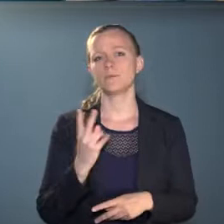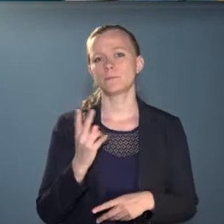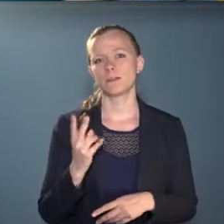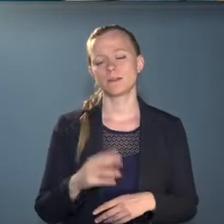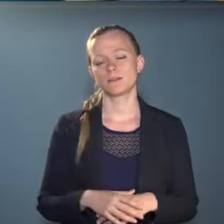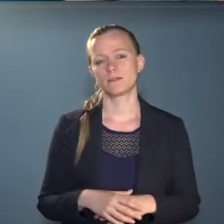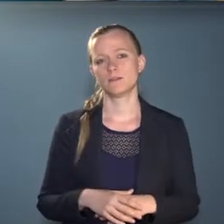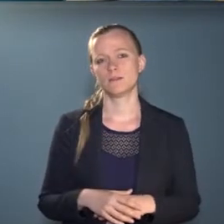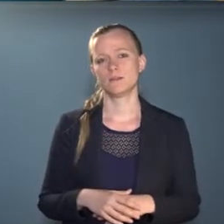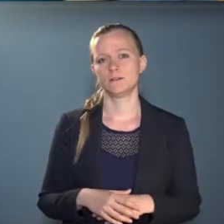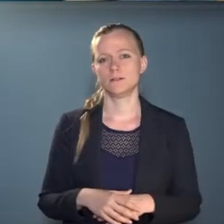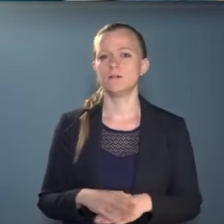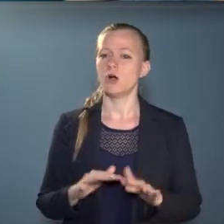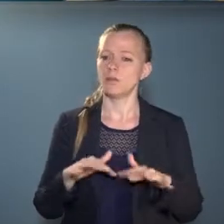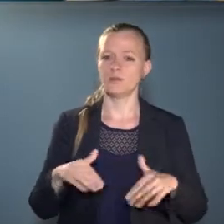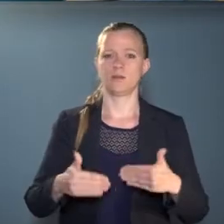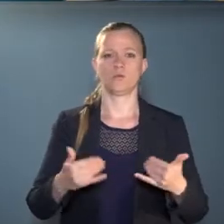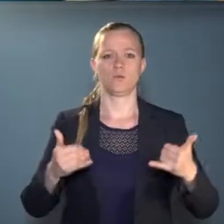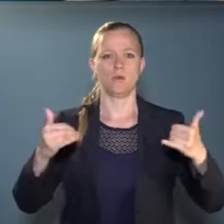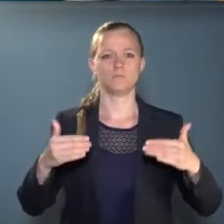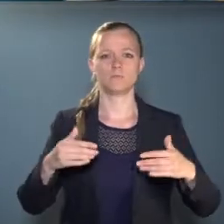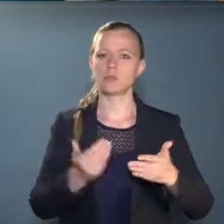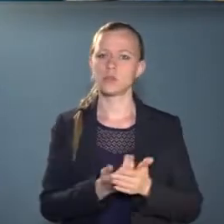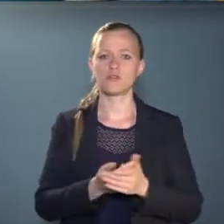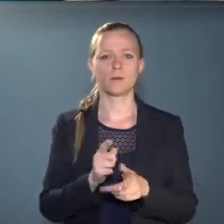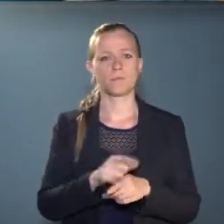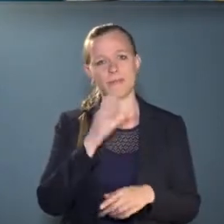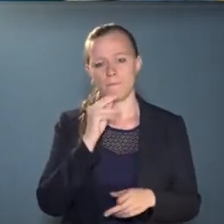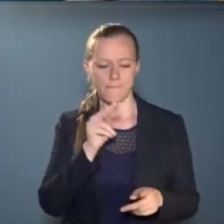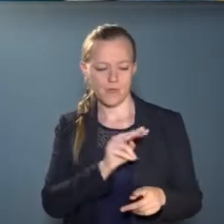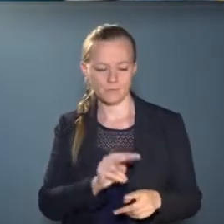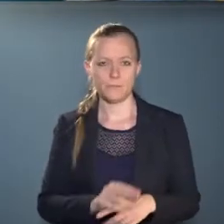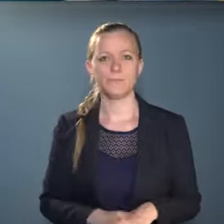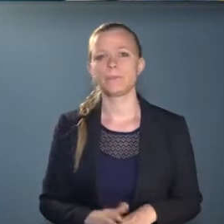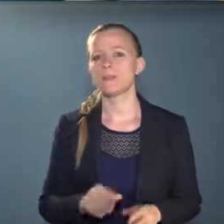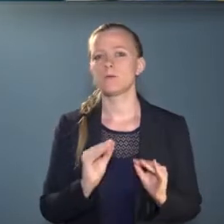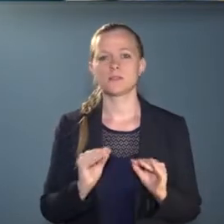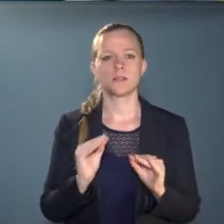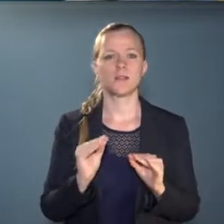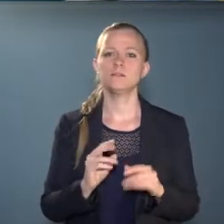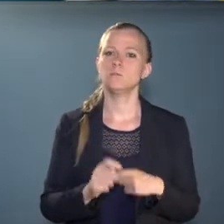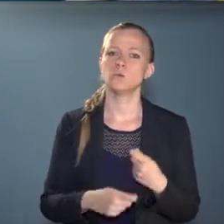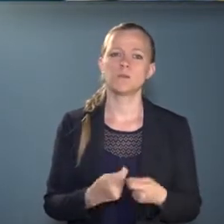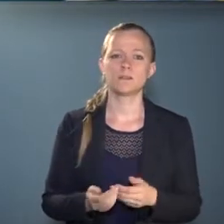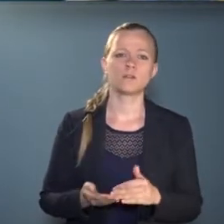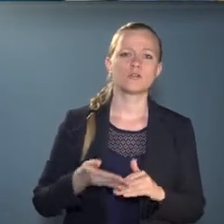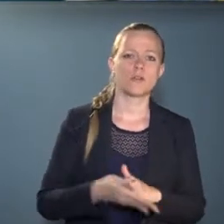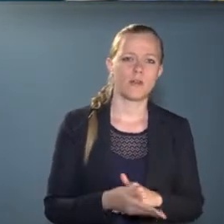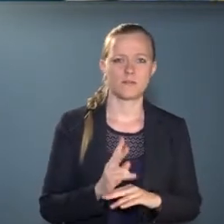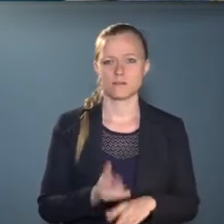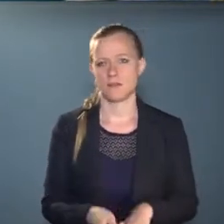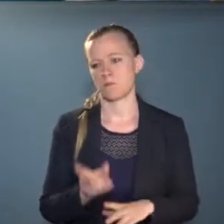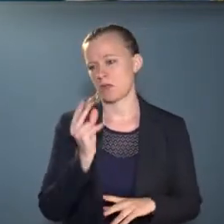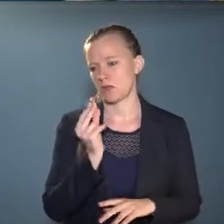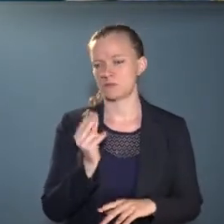természetesen hatékonyabb, gazdaságosabb, mint a humán erőforrás. Nem jelenti azt, hogy ennek a működtetéséhez nem kell